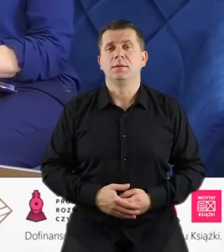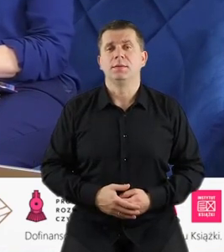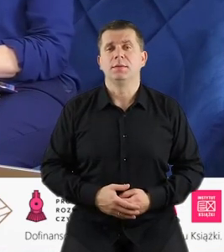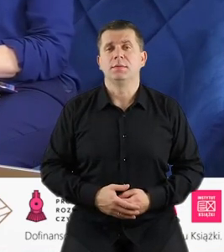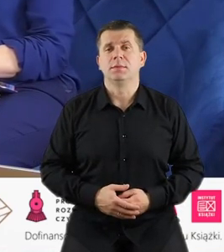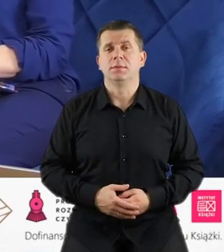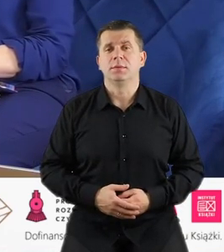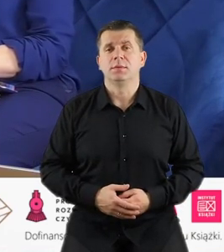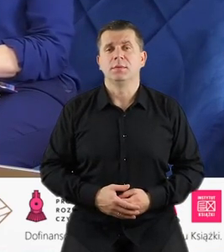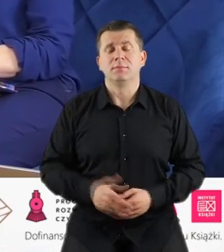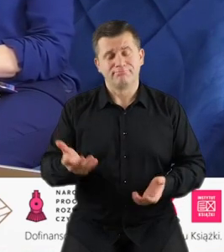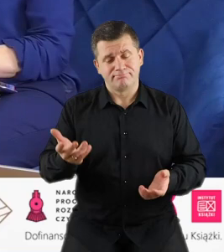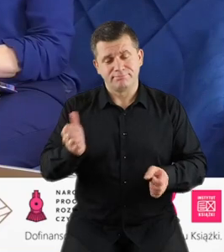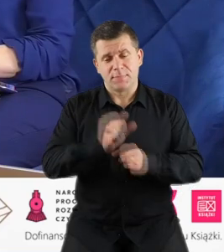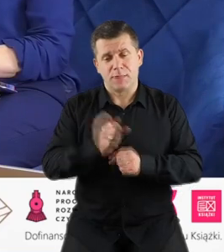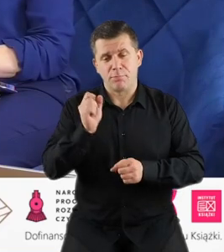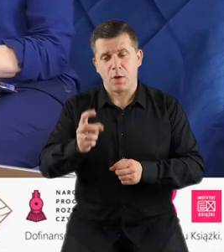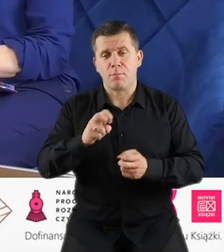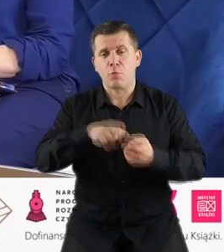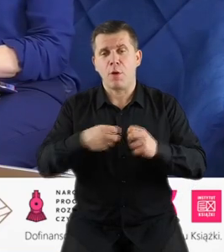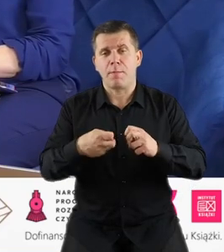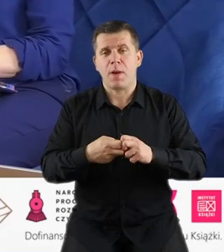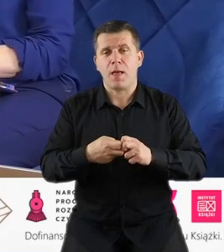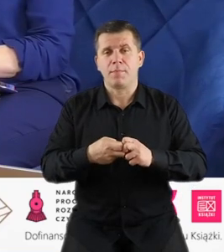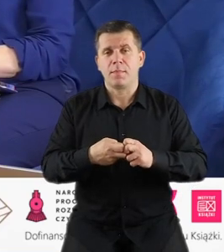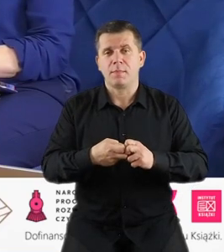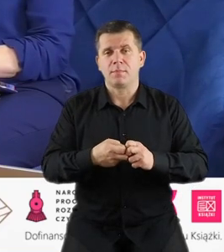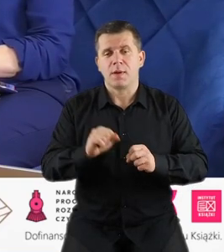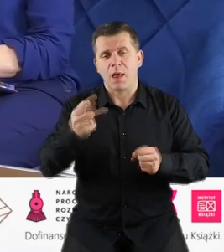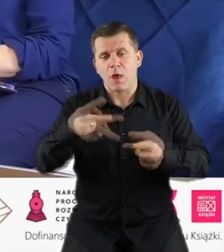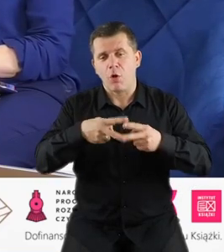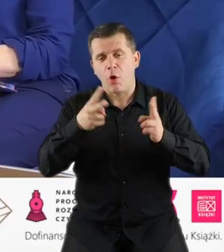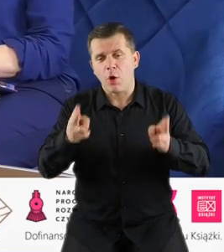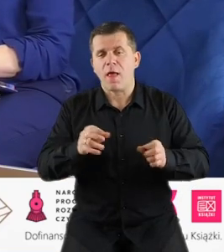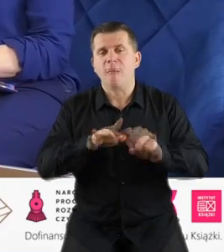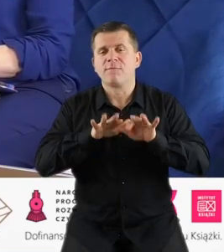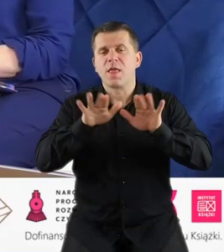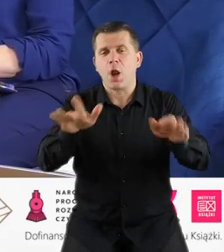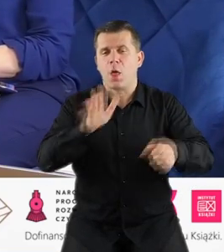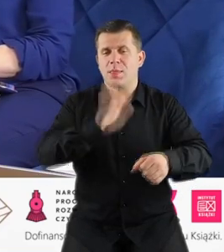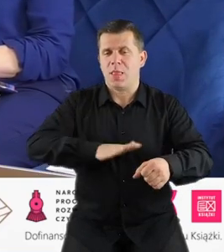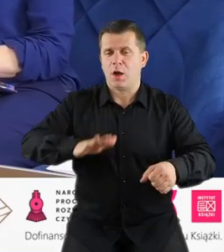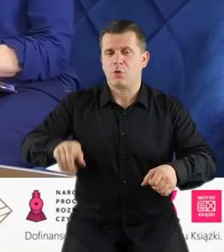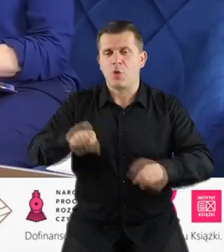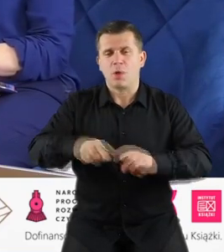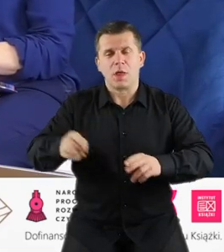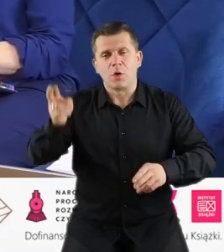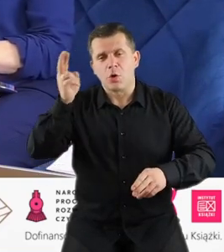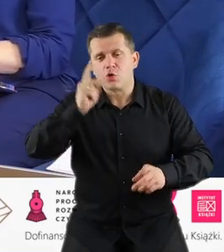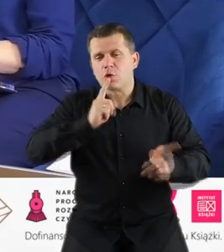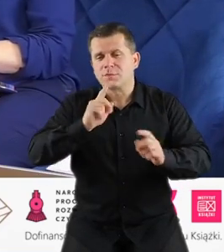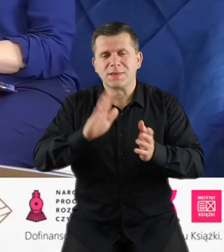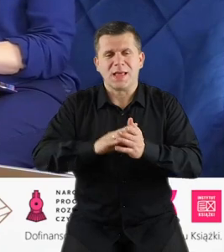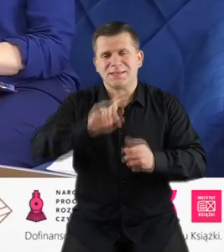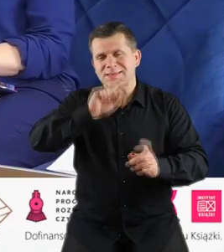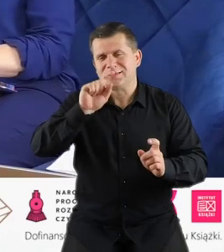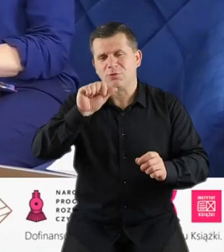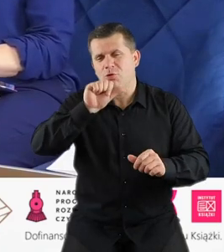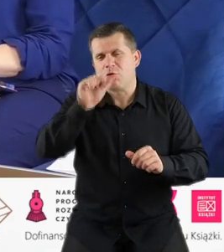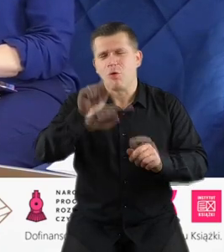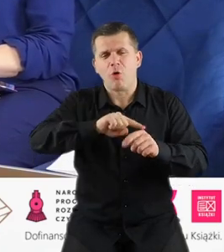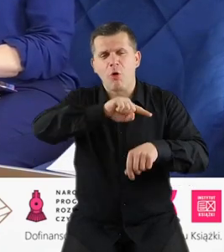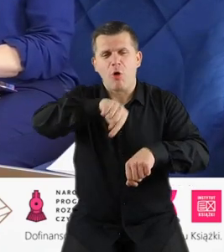A z drugiej strony no, pojawiają się te problemy, tak, z określeniem na przykład wielonarodowości. No ale to jest naprawdę rozmowa na całą godzinę. Tak, tak, temat